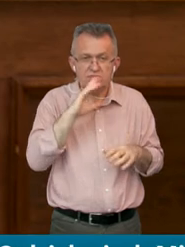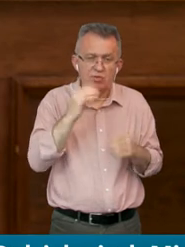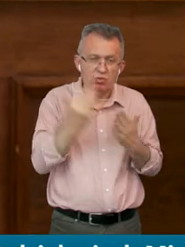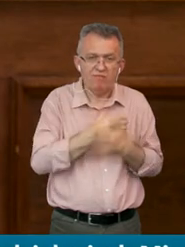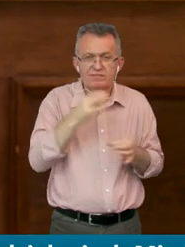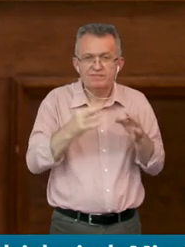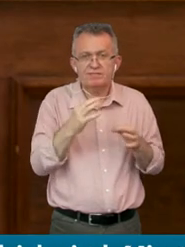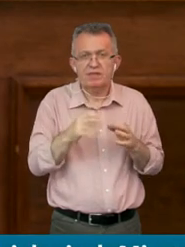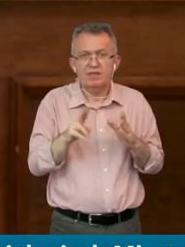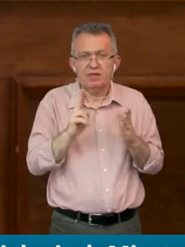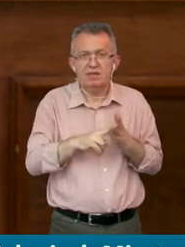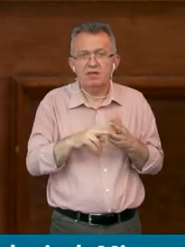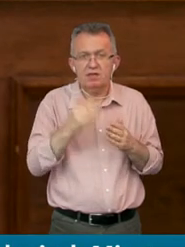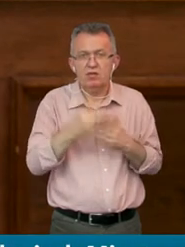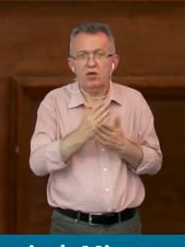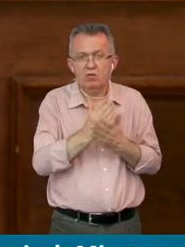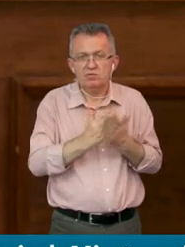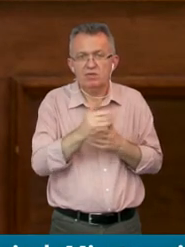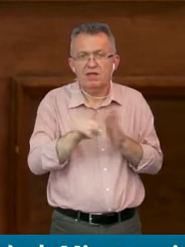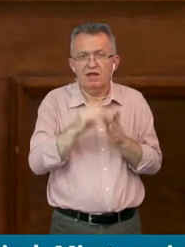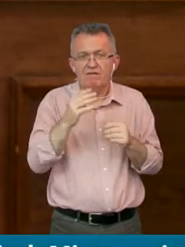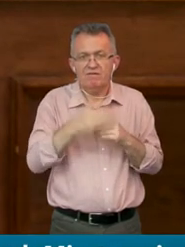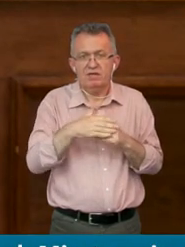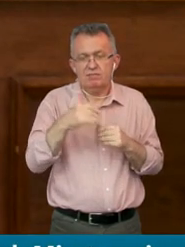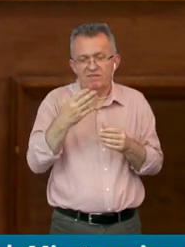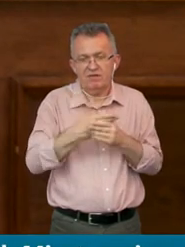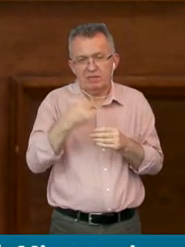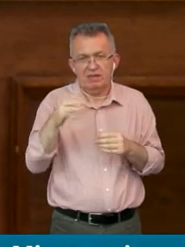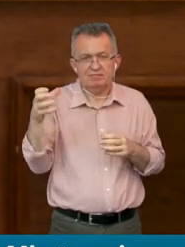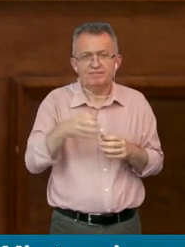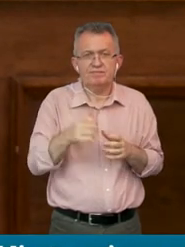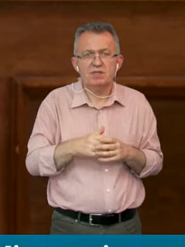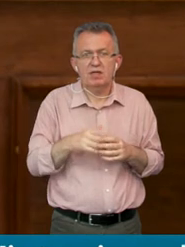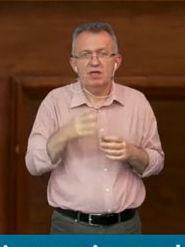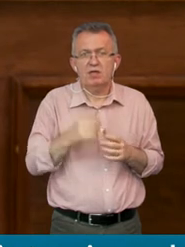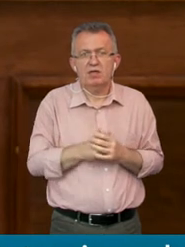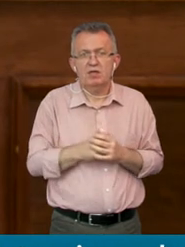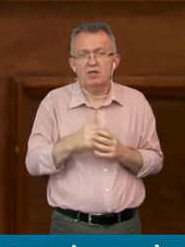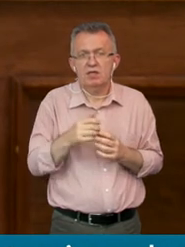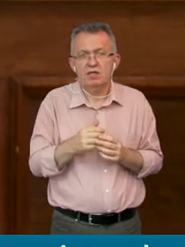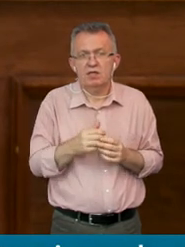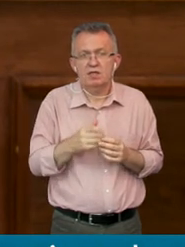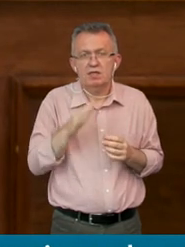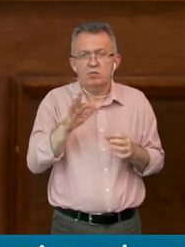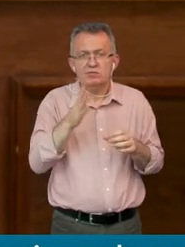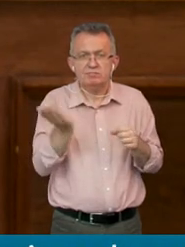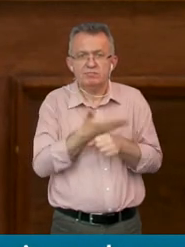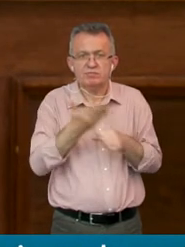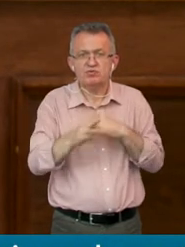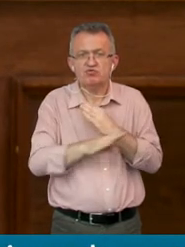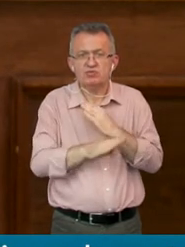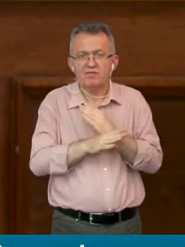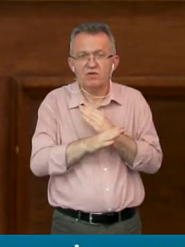postępowanie na tą usługę dla firm zewnętrznych. Powoli usychamy, a wyciągi są nagminne, pisze Pani Renata.